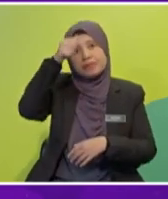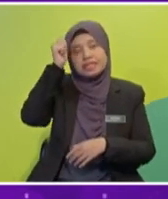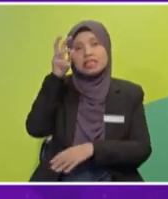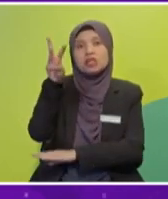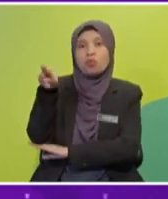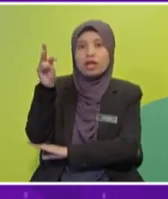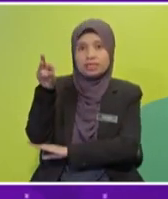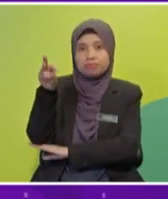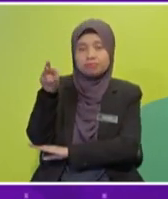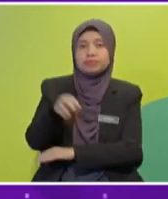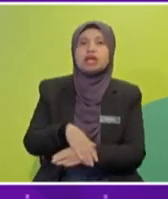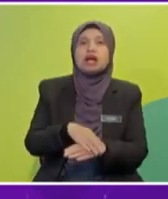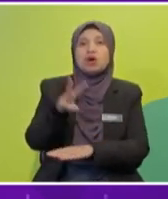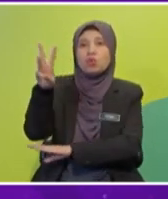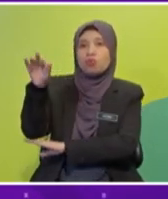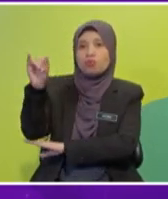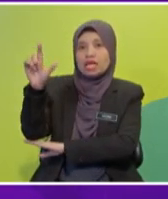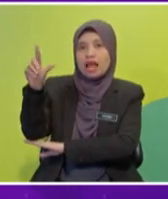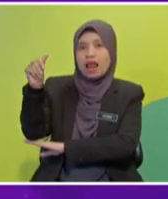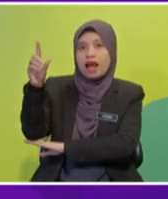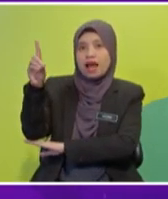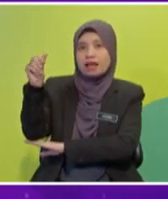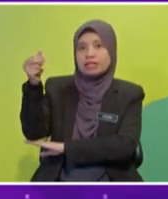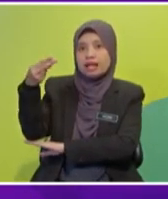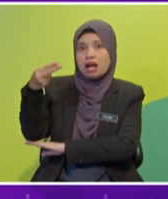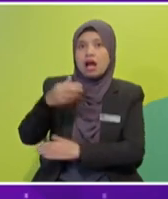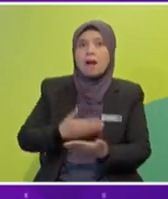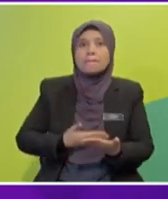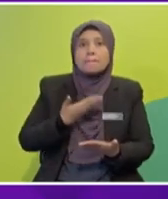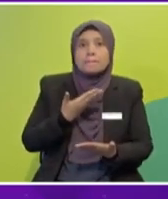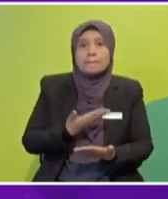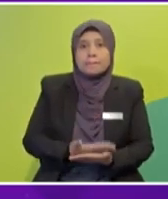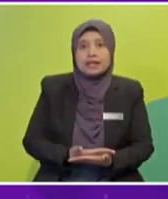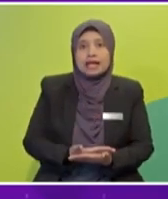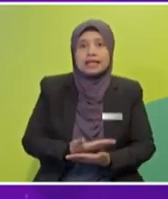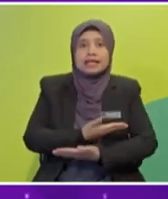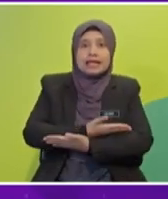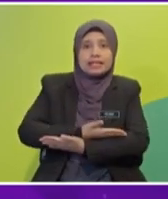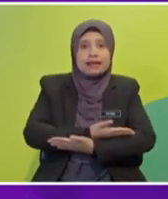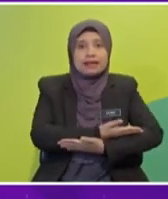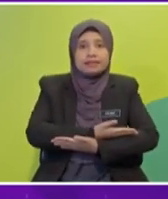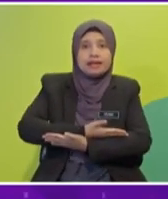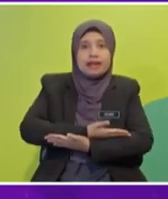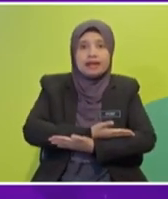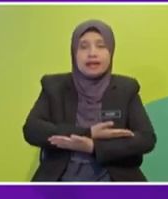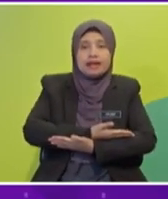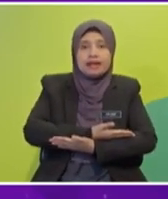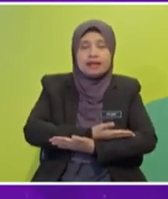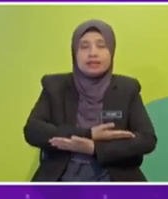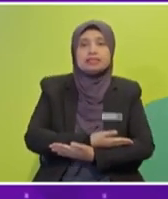wiladah. Wiladah ini adalah melahirkan anak. Ibu-ibu kita melahirkan anak. Dan